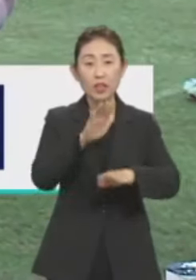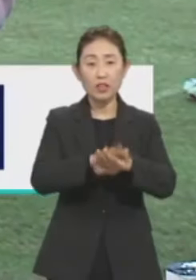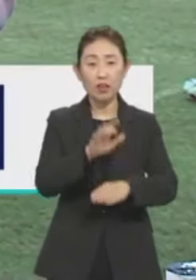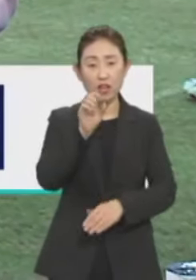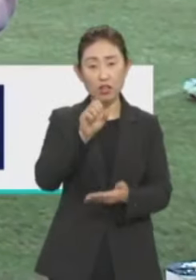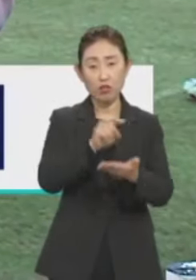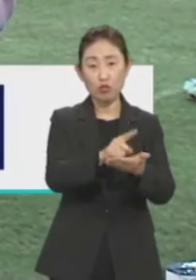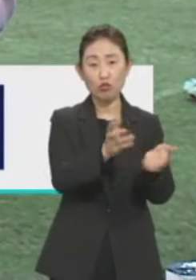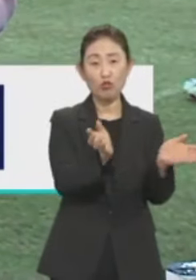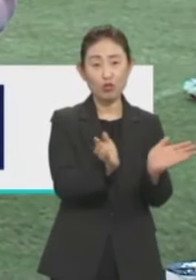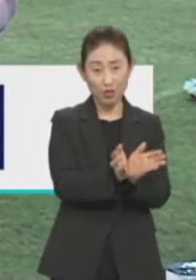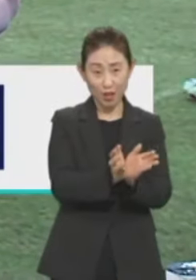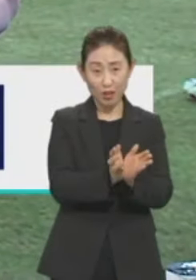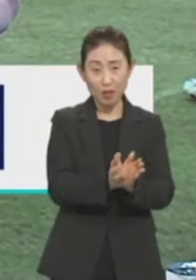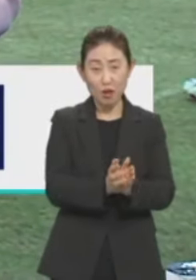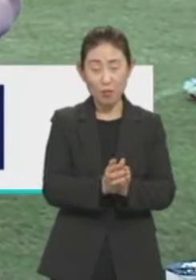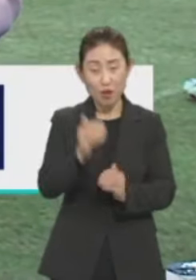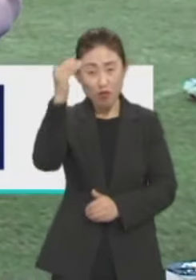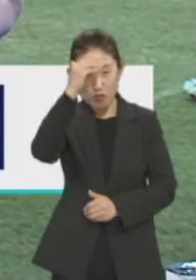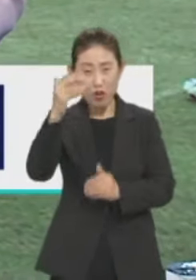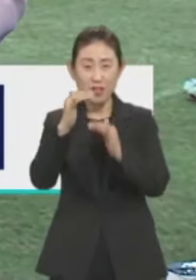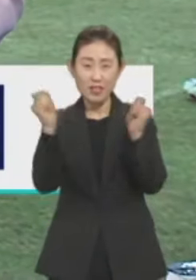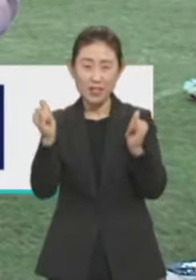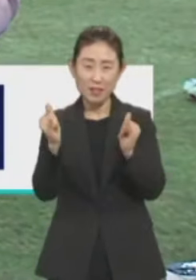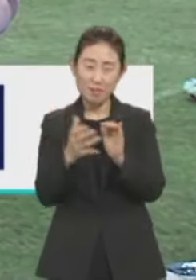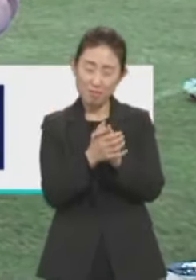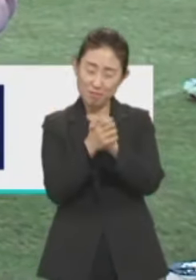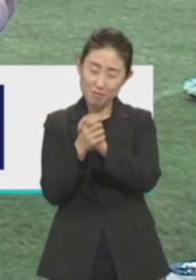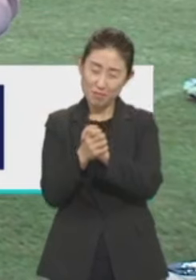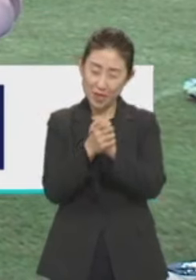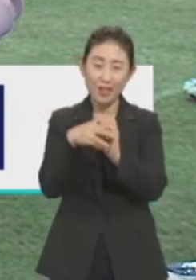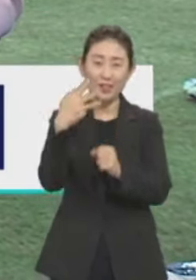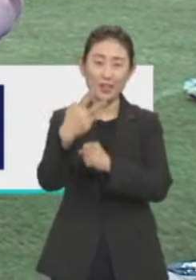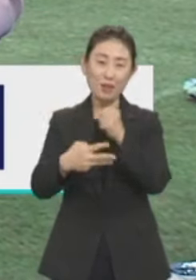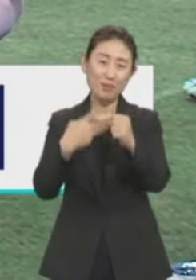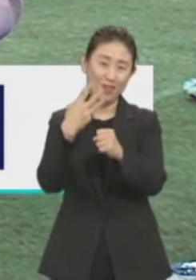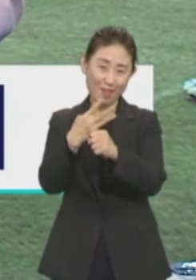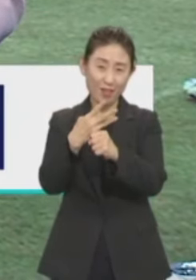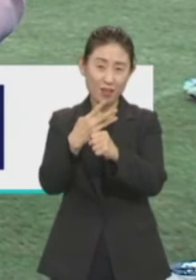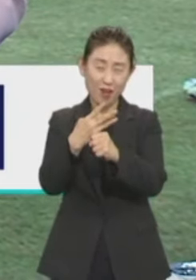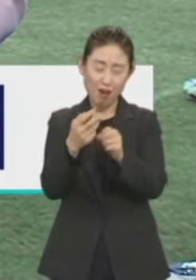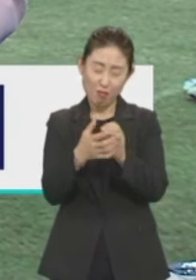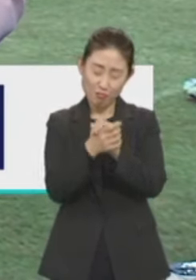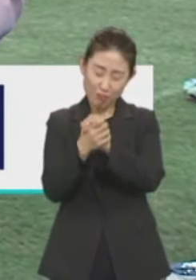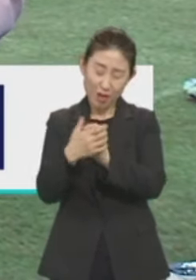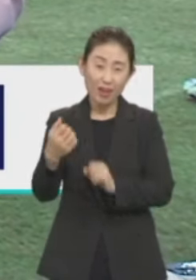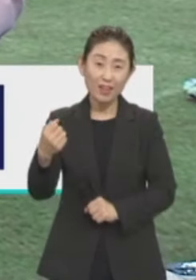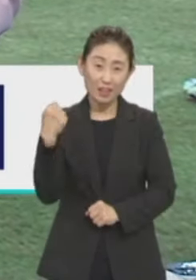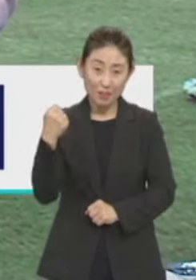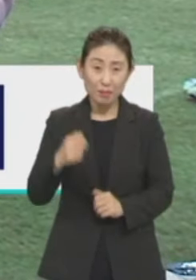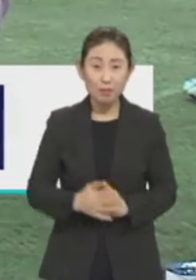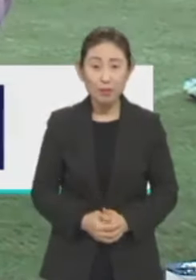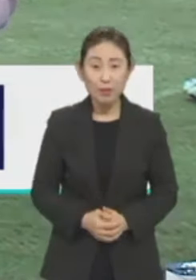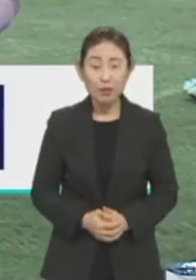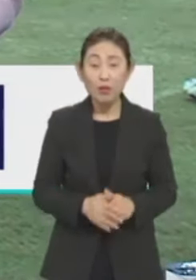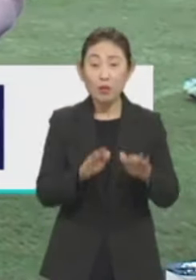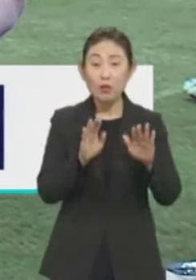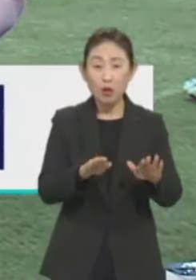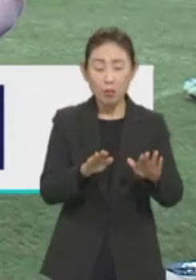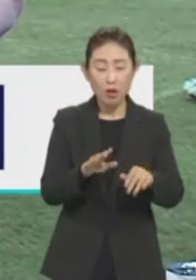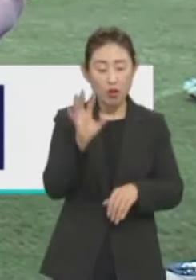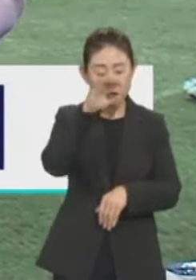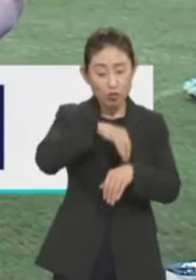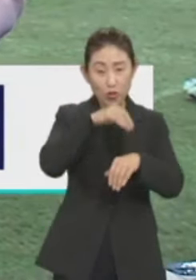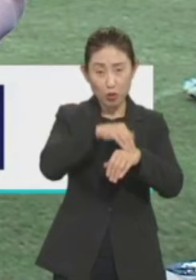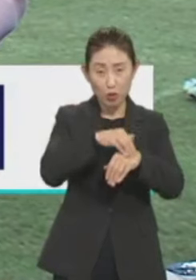대전 하나시티즌은 3년 연속 팬프렌들리 구단에 선정되는 등 K리그 최고의 팬 친화 구단으로 꼽히는데요. 이번